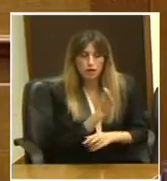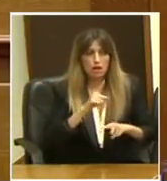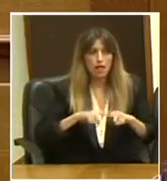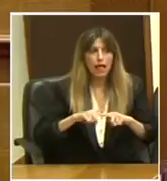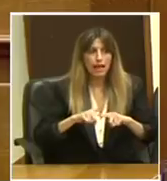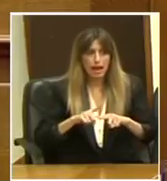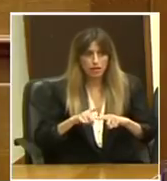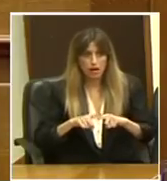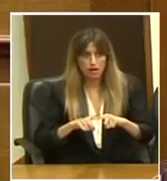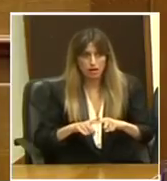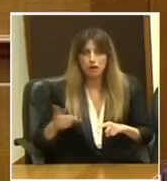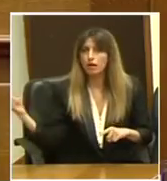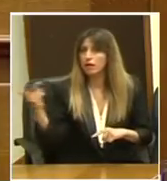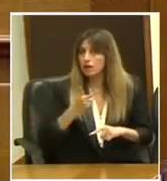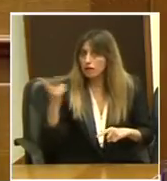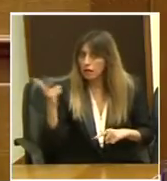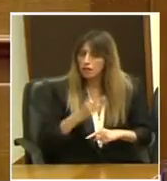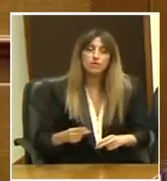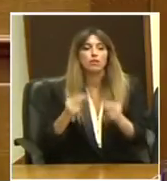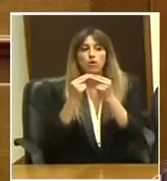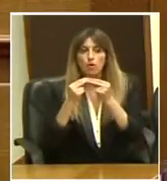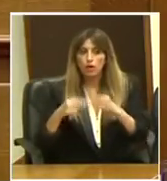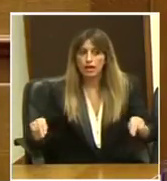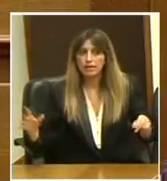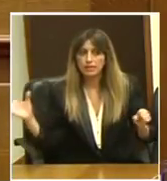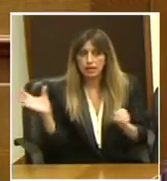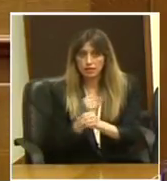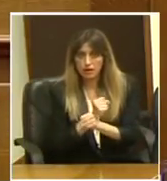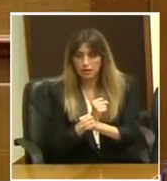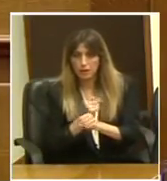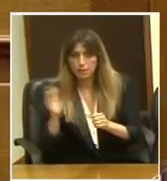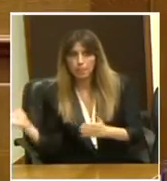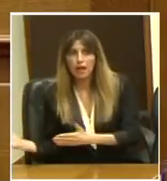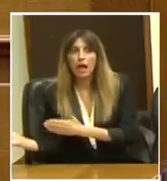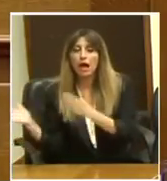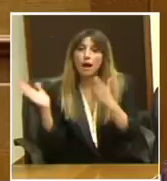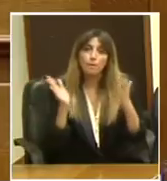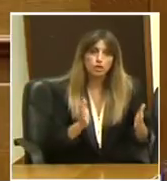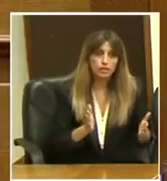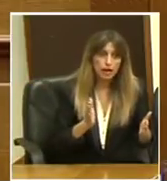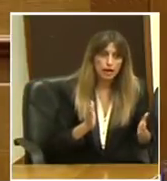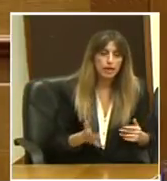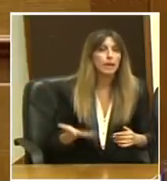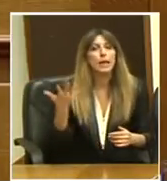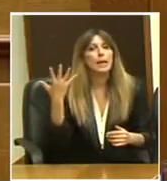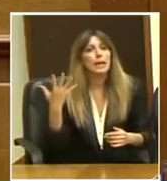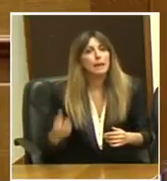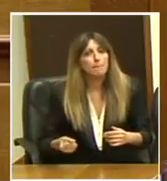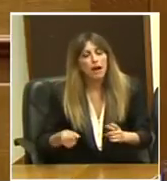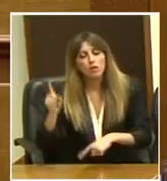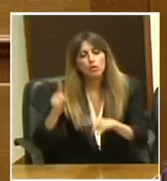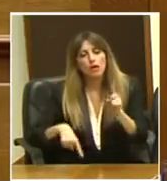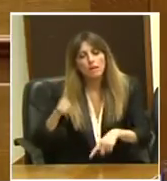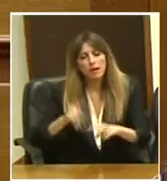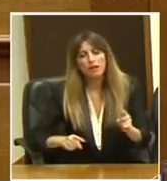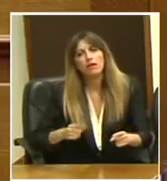λύσεις με μεγάλο κόπο και προσπάθεια, και απ' την άλλη μεριά οι δυνάμεις της αδράνειας, των εκκρεμωτήτων και